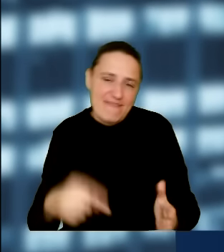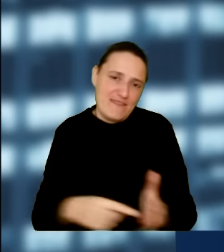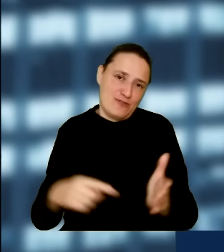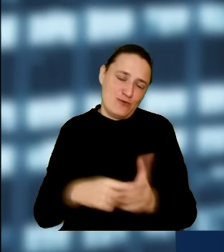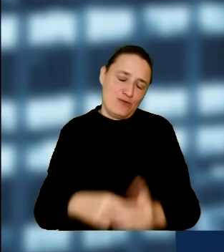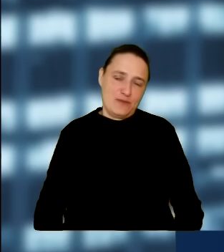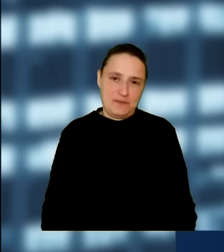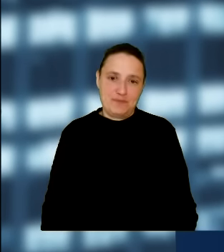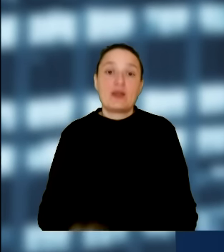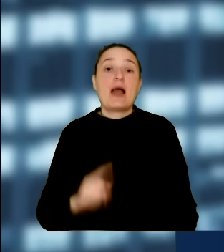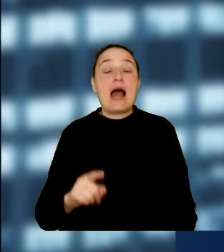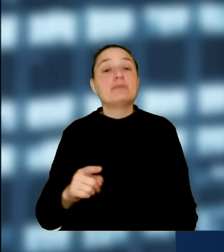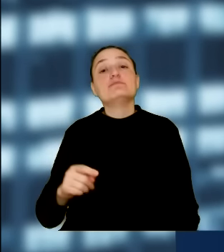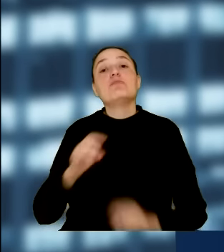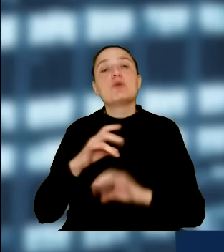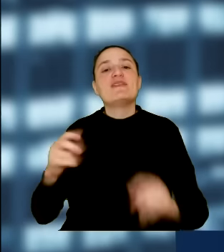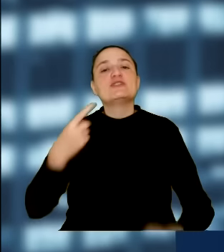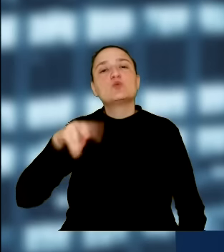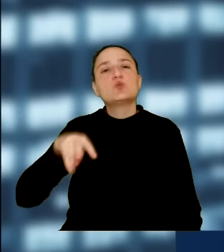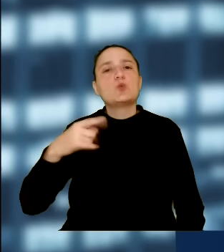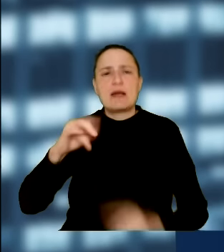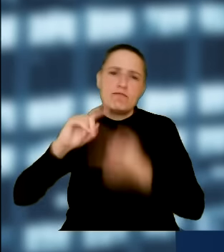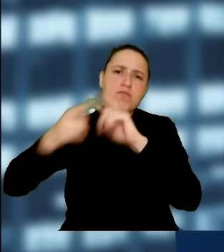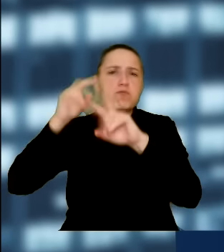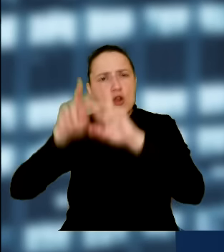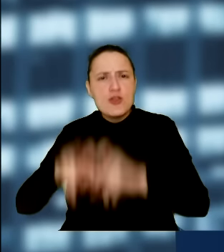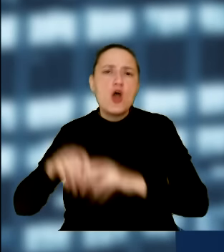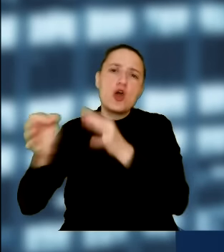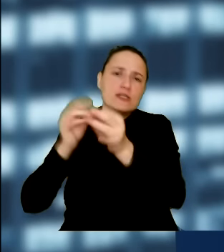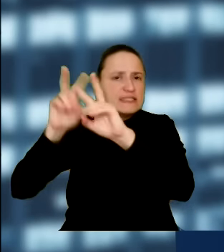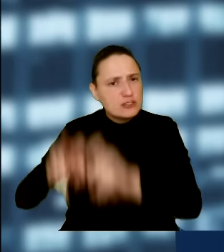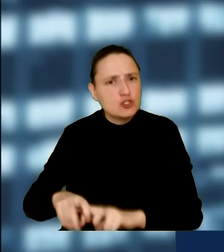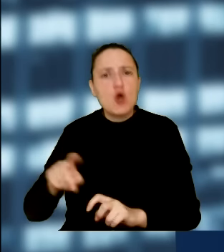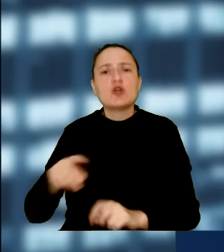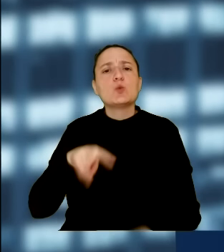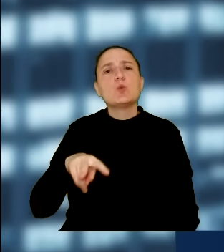profesor Antoni Dudak, to jest taki politolog, historyk z UKSW.